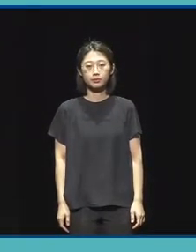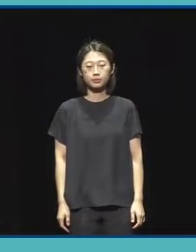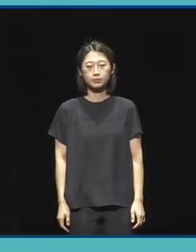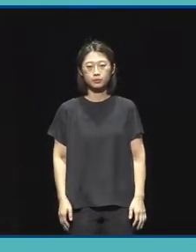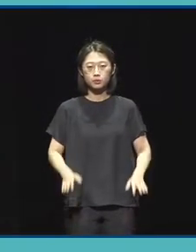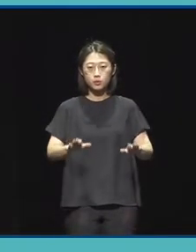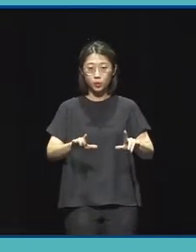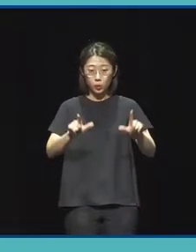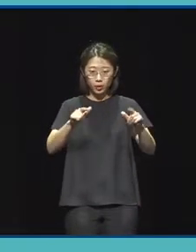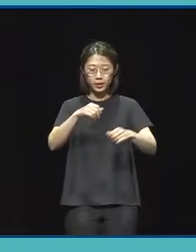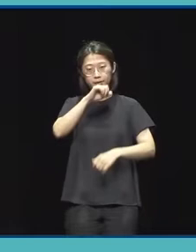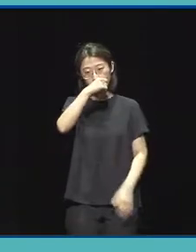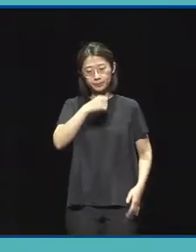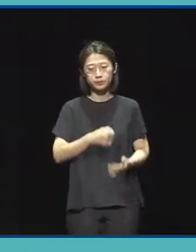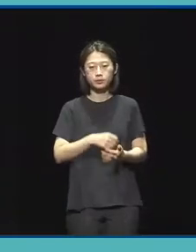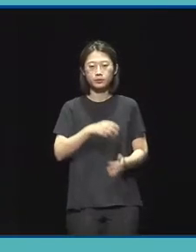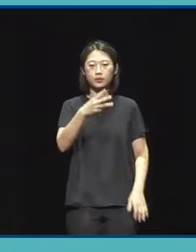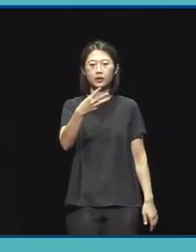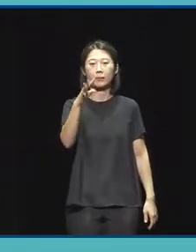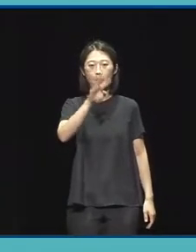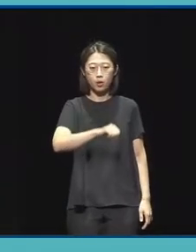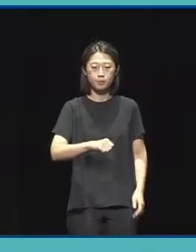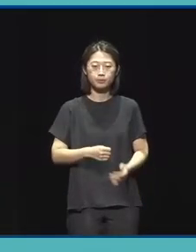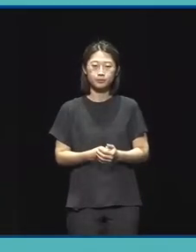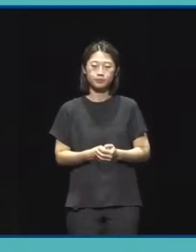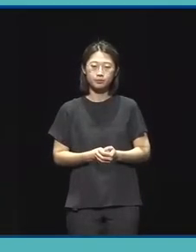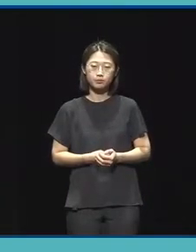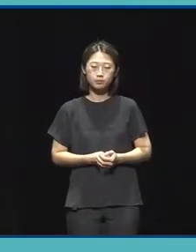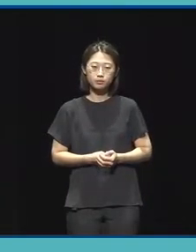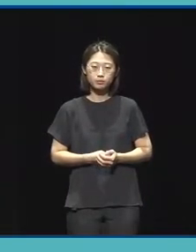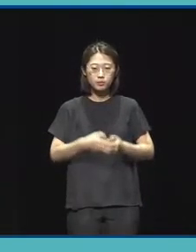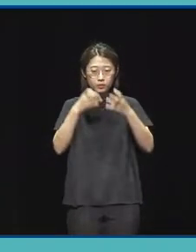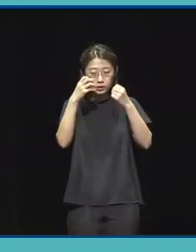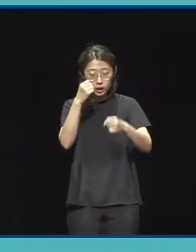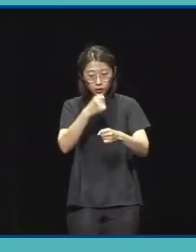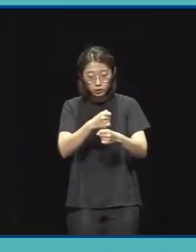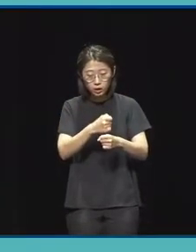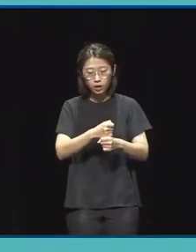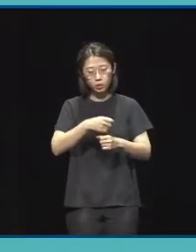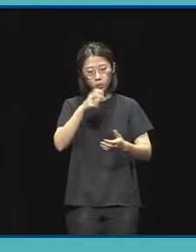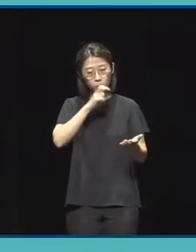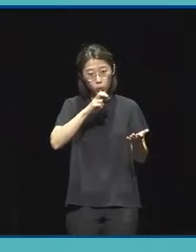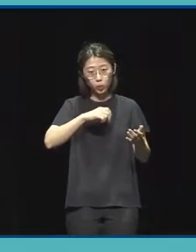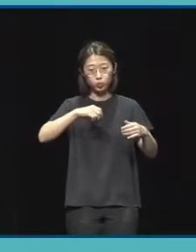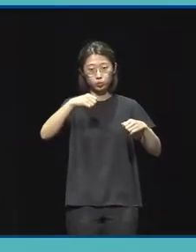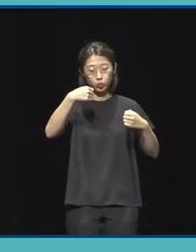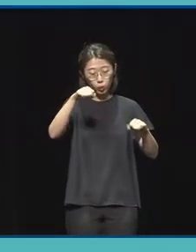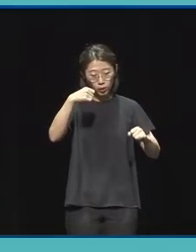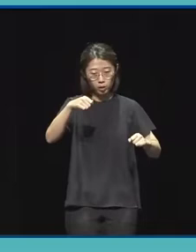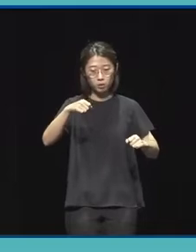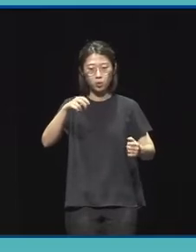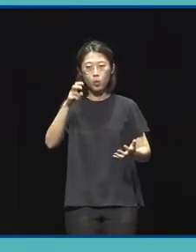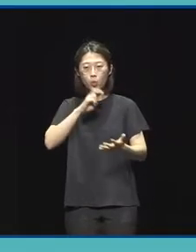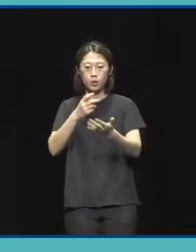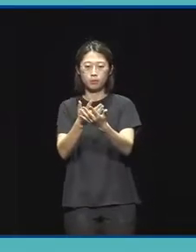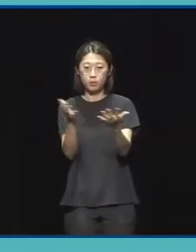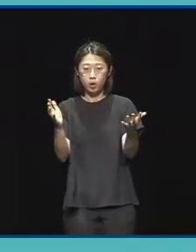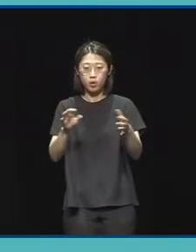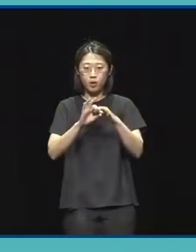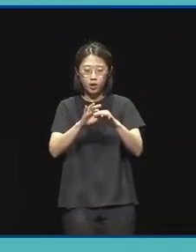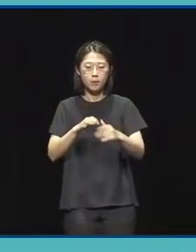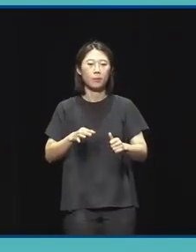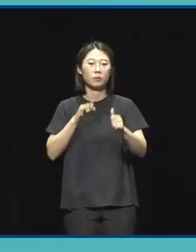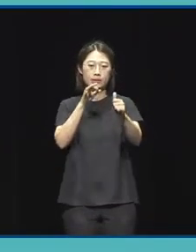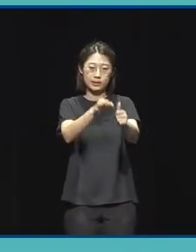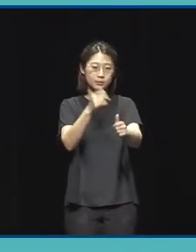사업 예산입니다 3억원이고요 연극 1억 창장 뮤지컬 1억 창작 오페라 1억 그리고 아까 말씀드린 바와 같이 포상금으로